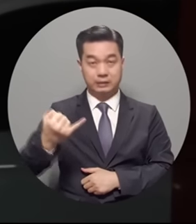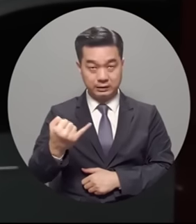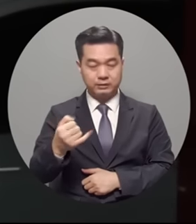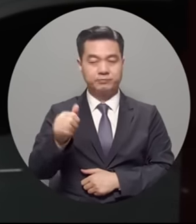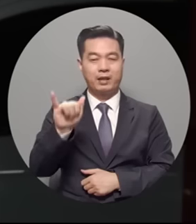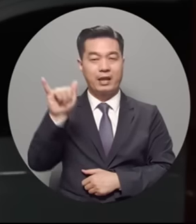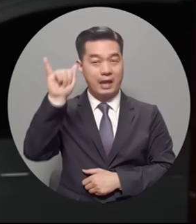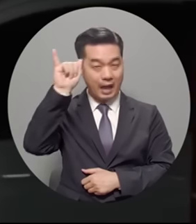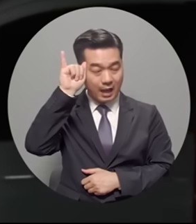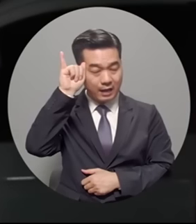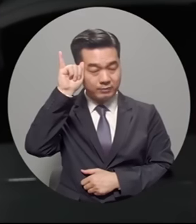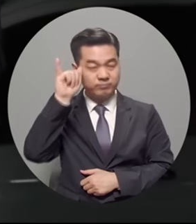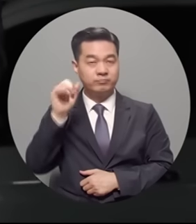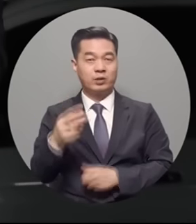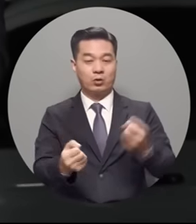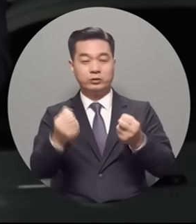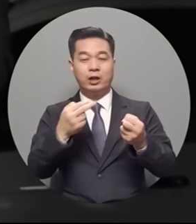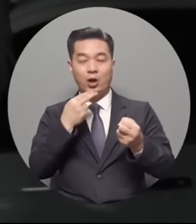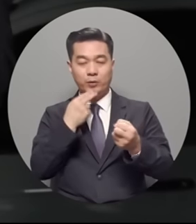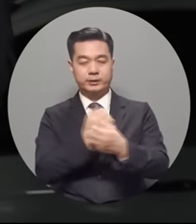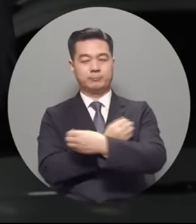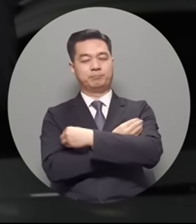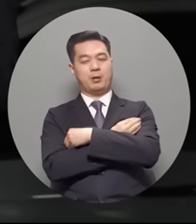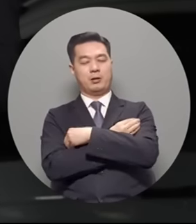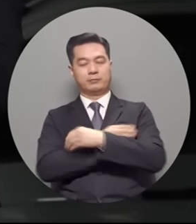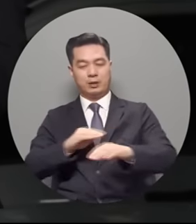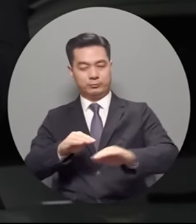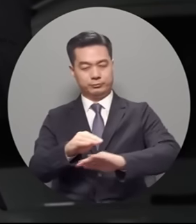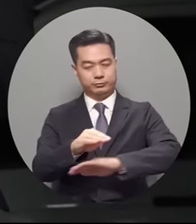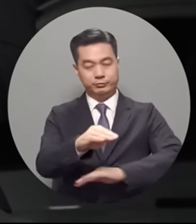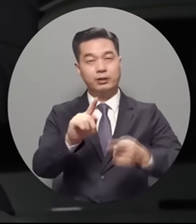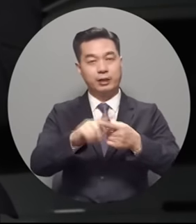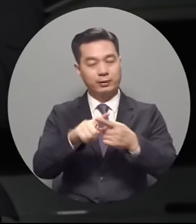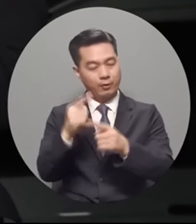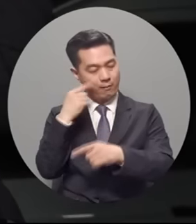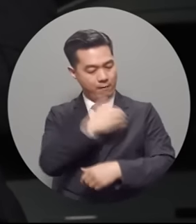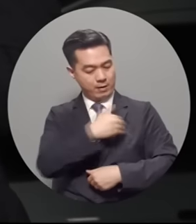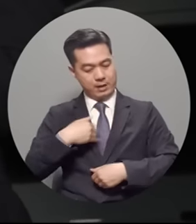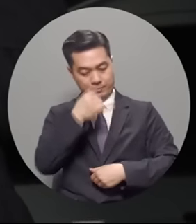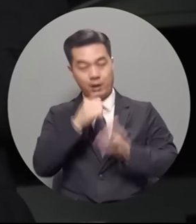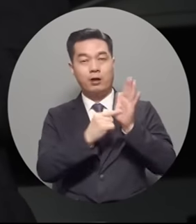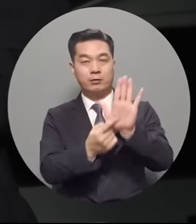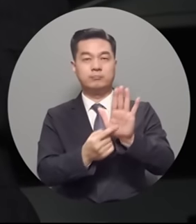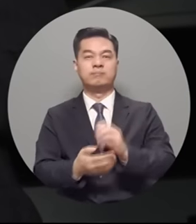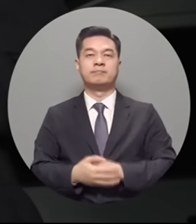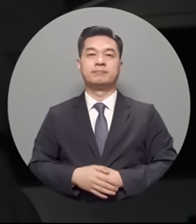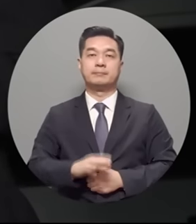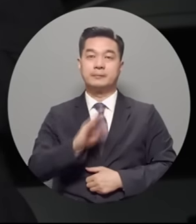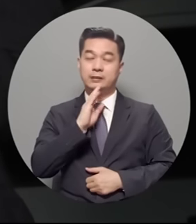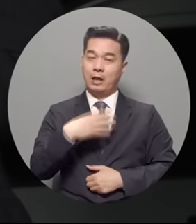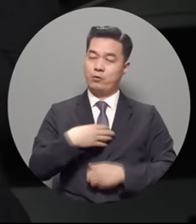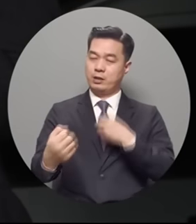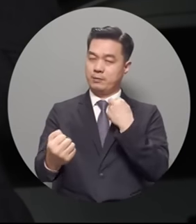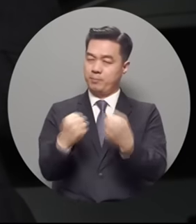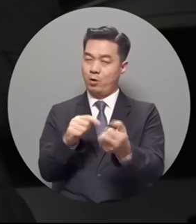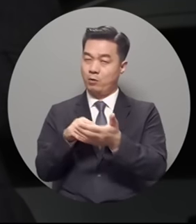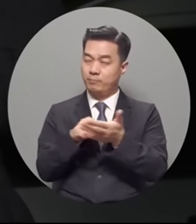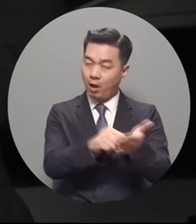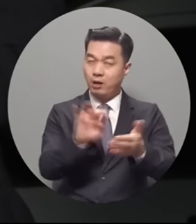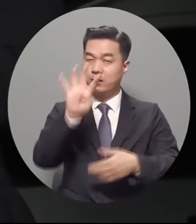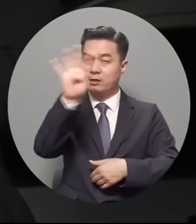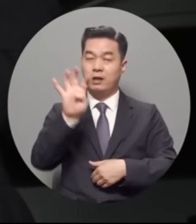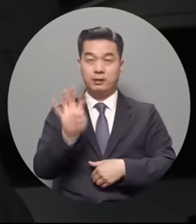인프라에도 집중 투자하고 있다며 자신감을 드러냈습니다. 이런 자신감으로 실제 위기를 극복해낼 수